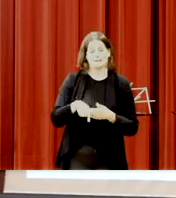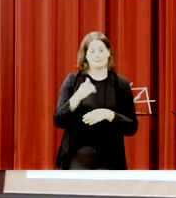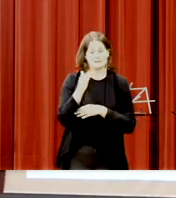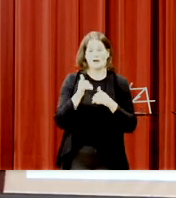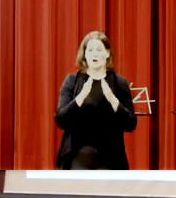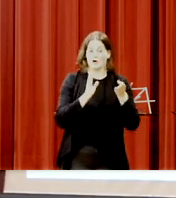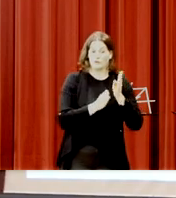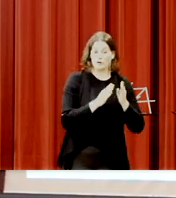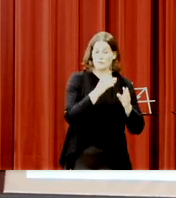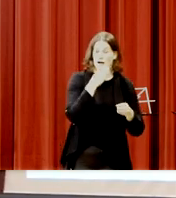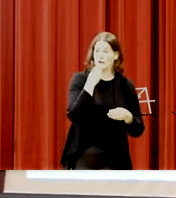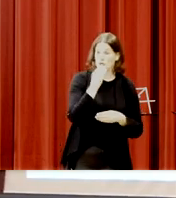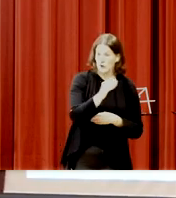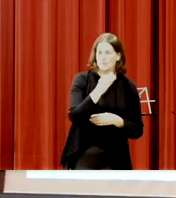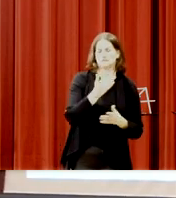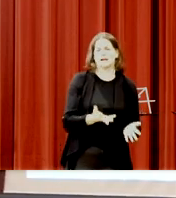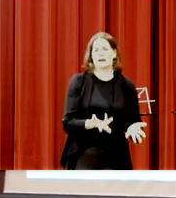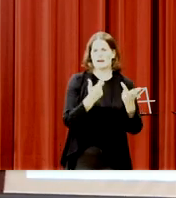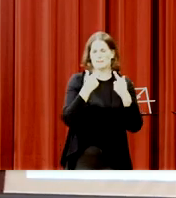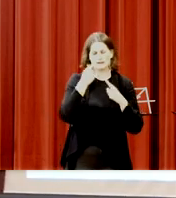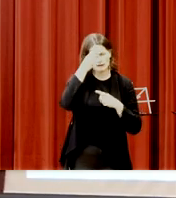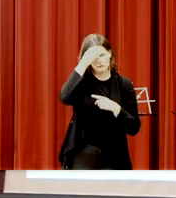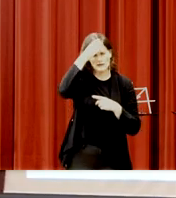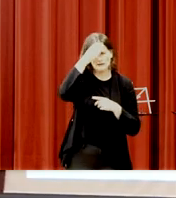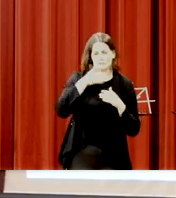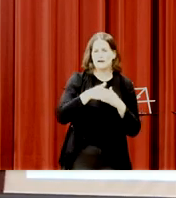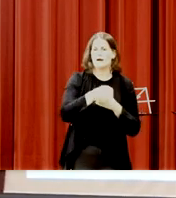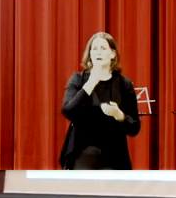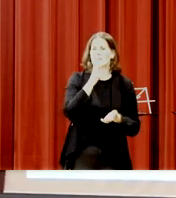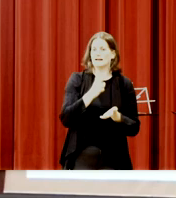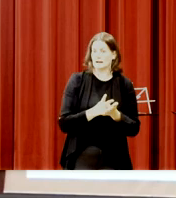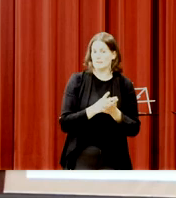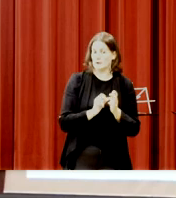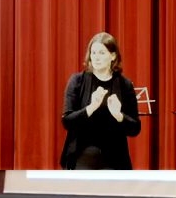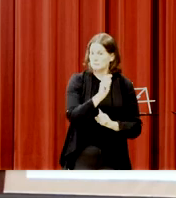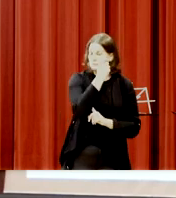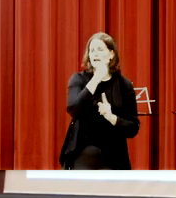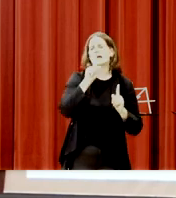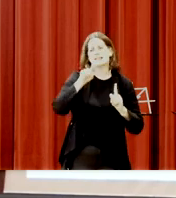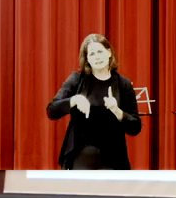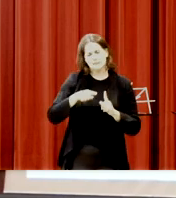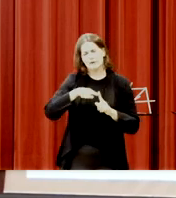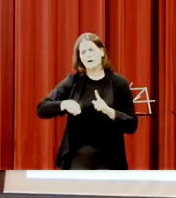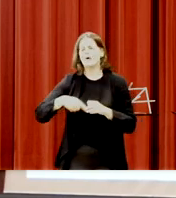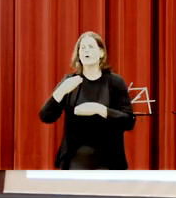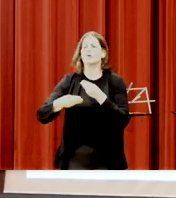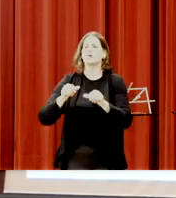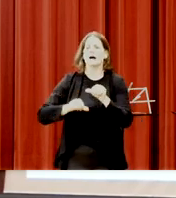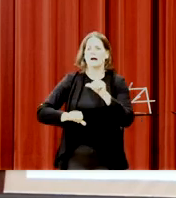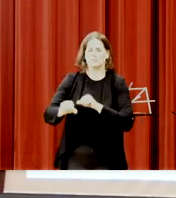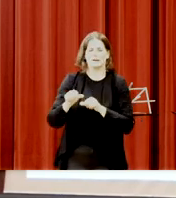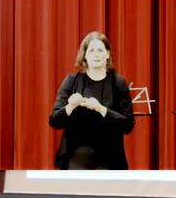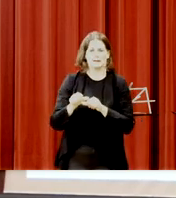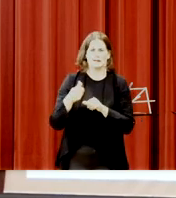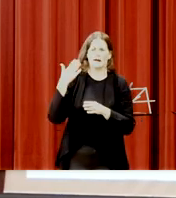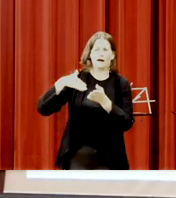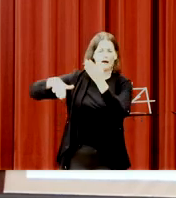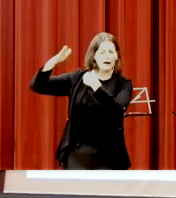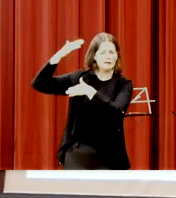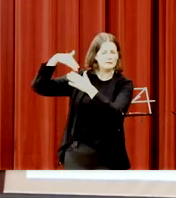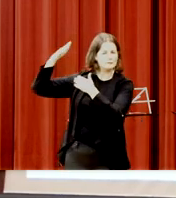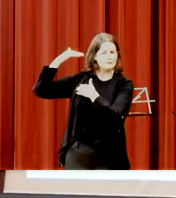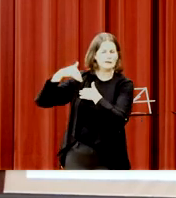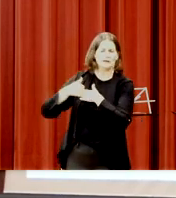partir d'aquestes arrels que dèiem abans, aquestes arrels tan profundes, amb un compromís ferm amb la cultura, la llengua i la història que donen